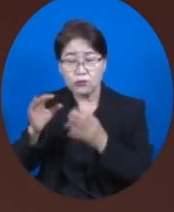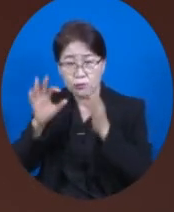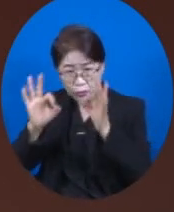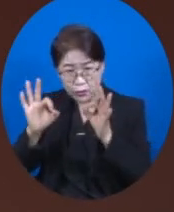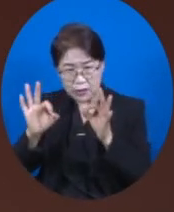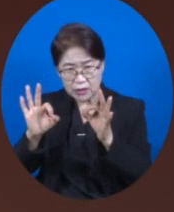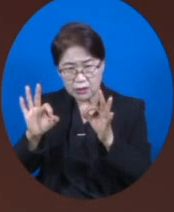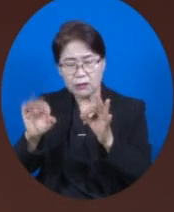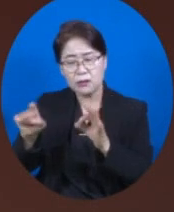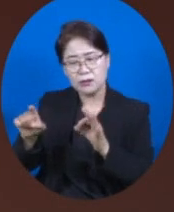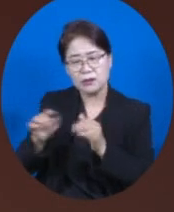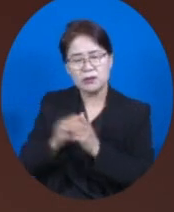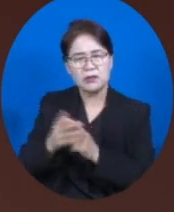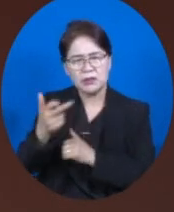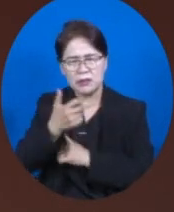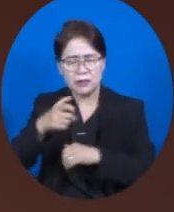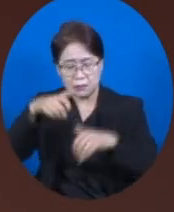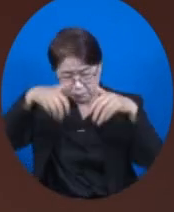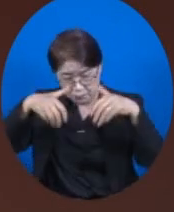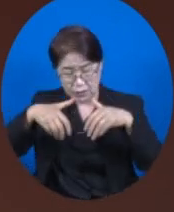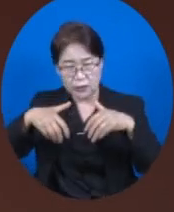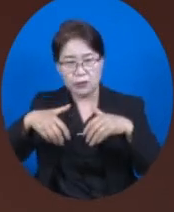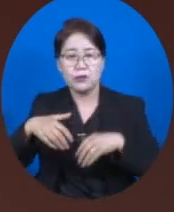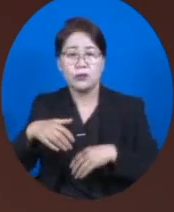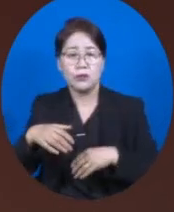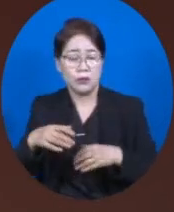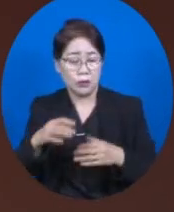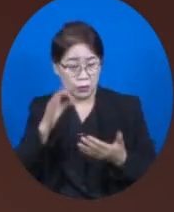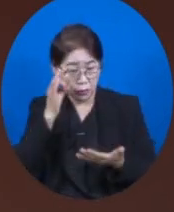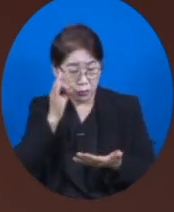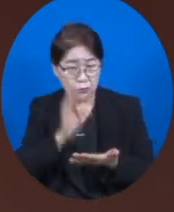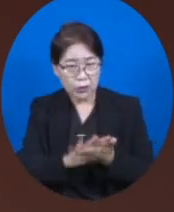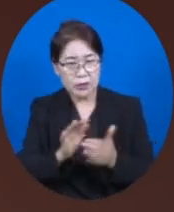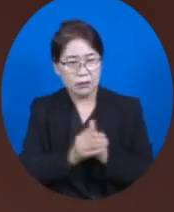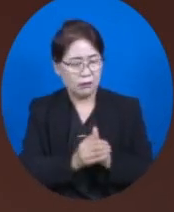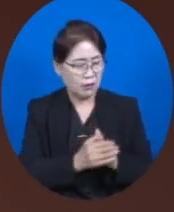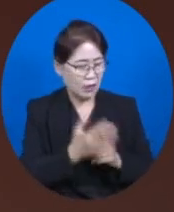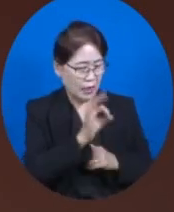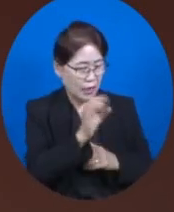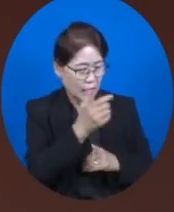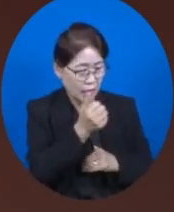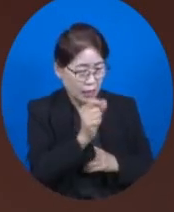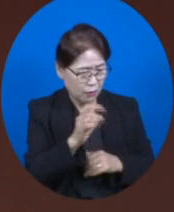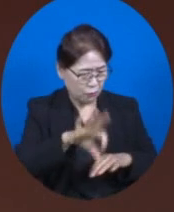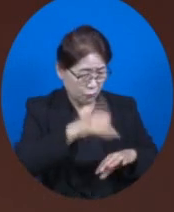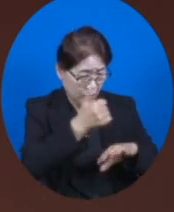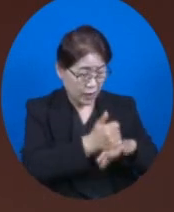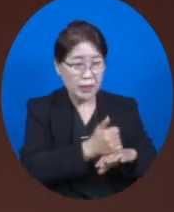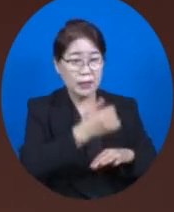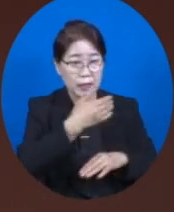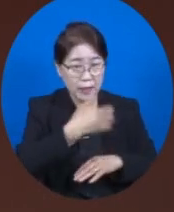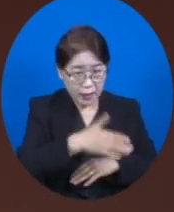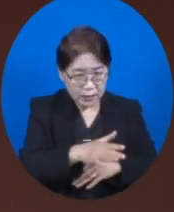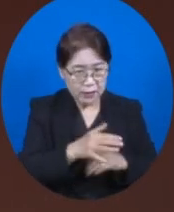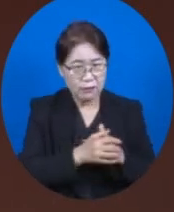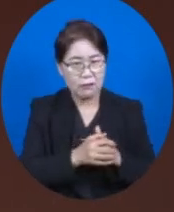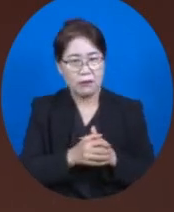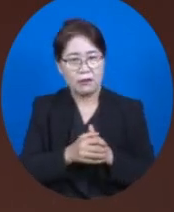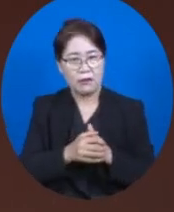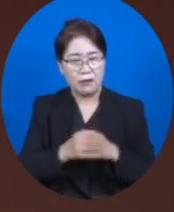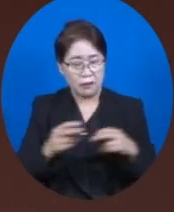손바닥만은 구름을 보면서 큰 비를 보았던 것이죠 그래서 아방에게 나아갔습니다 비에 막히지 않도록